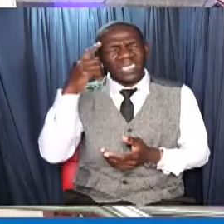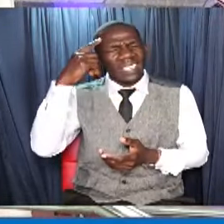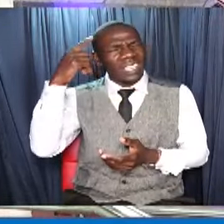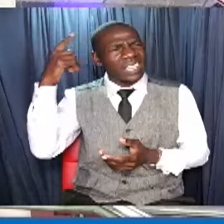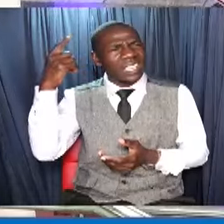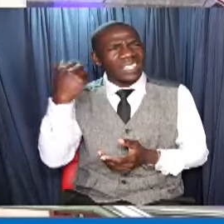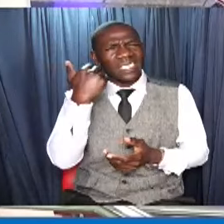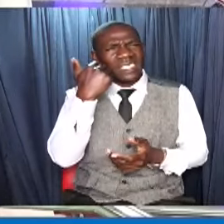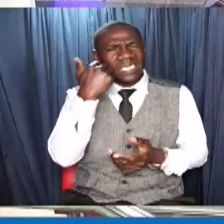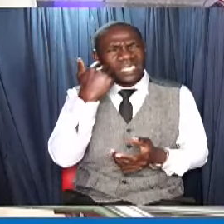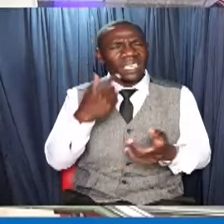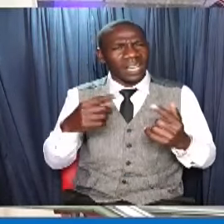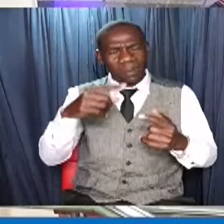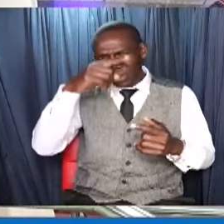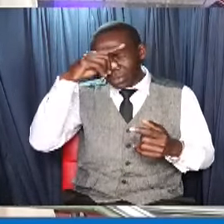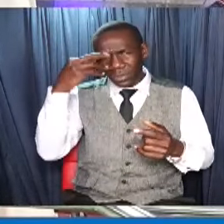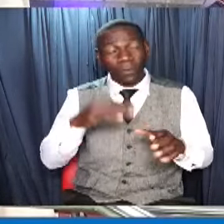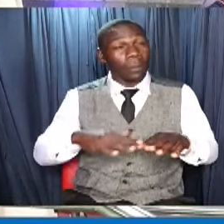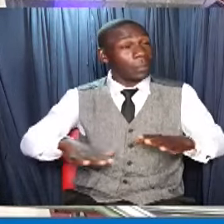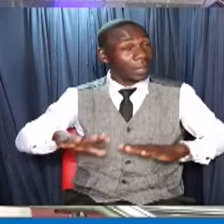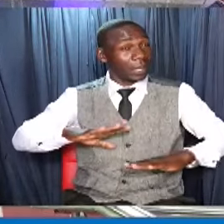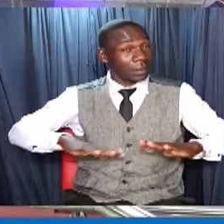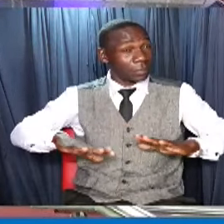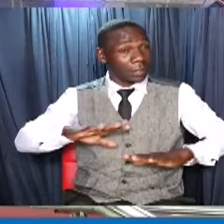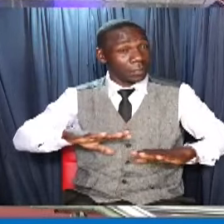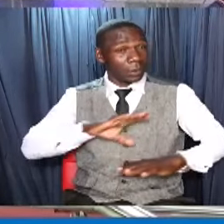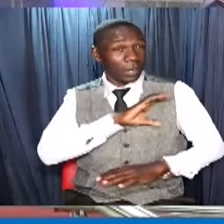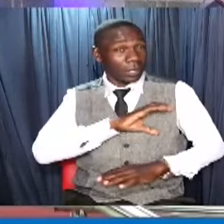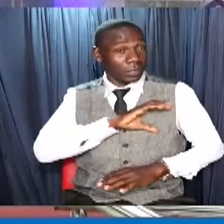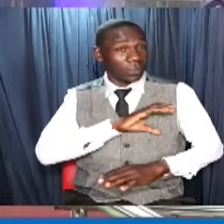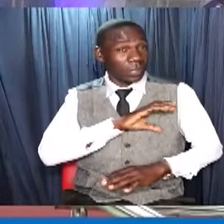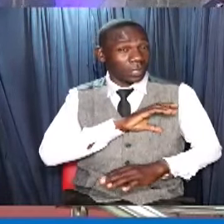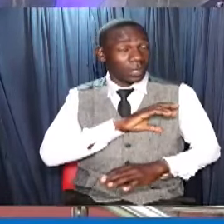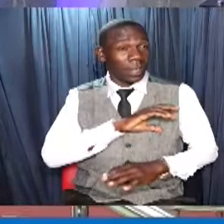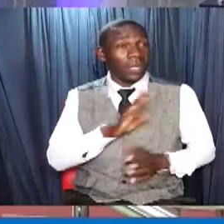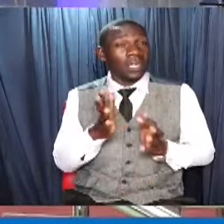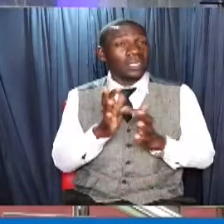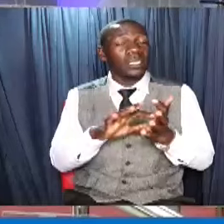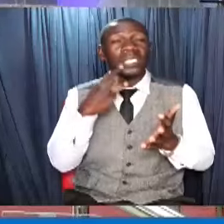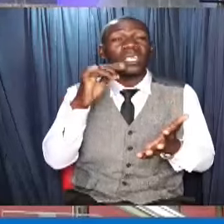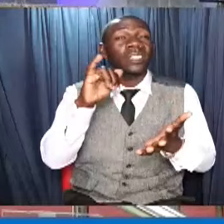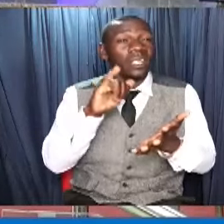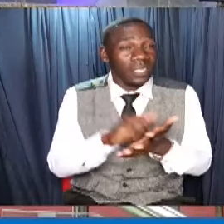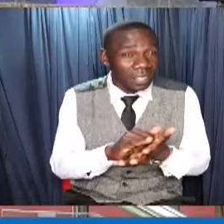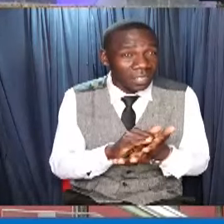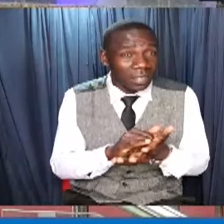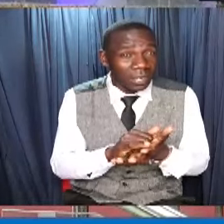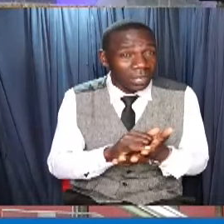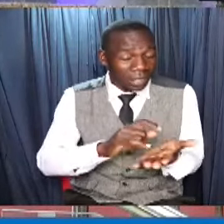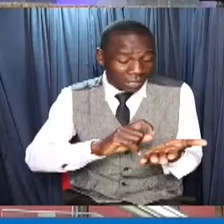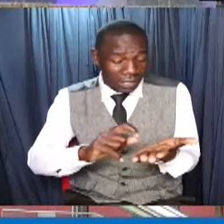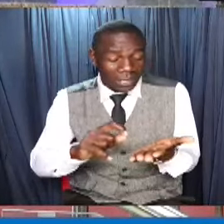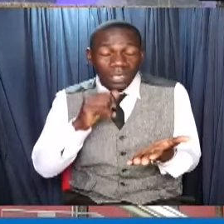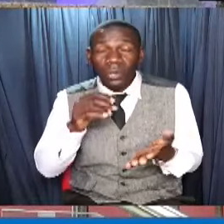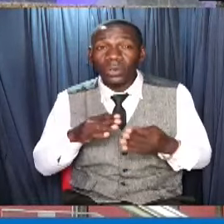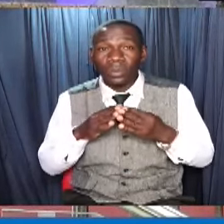yanakuja kwa sababu ya matendo tu. Don't think that diseases come because of actions. Kilisema, Yesu alisema. Jesus said. Imeandikwa